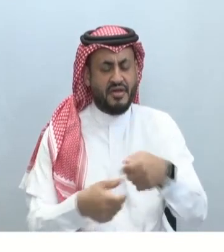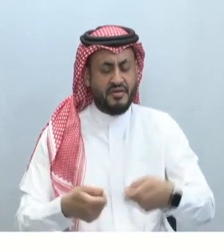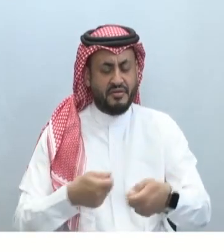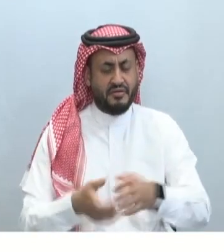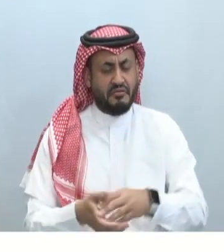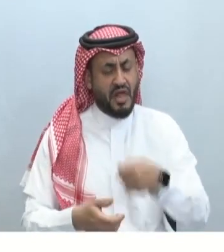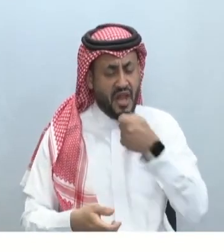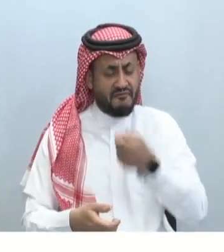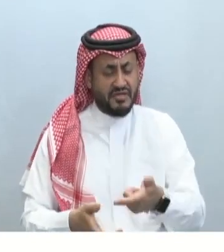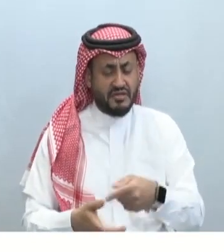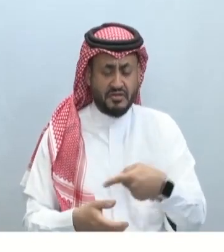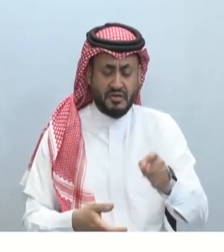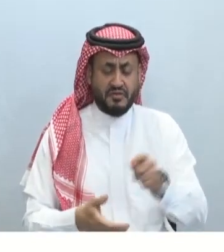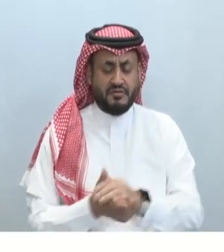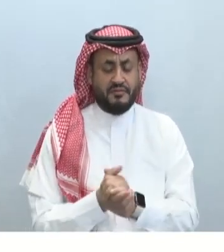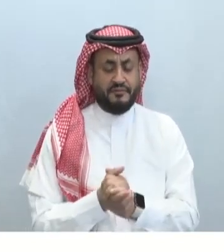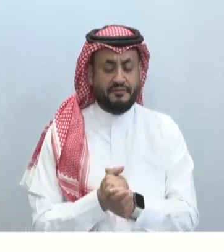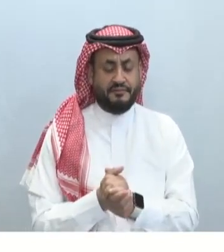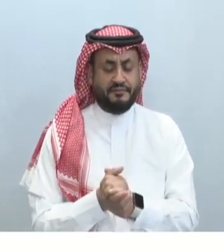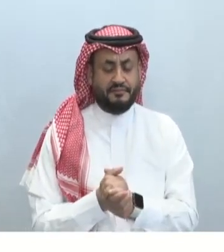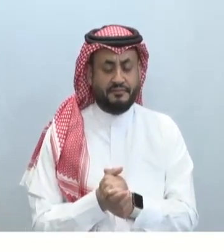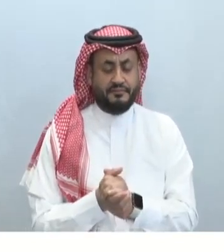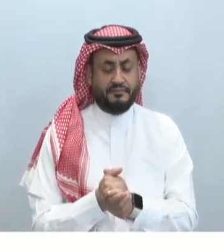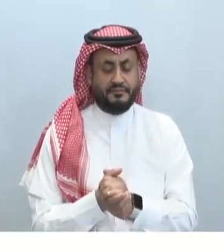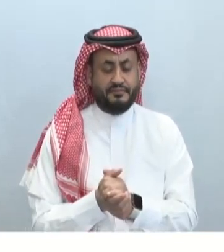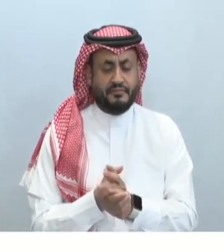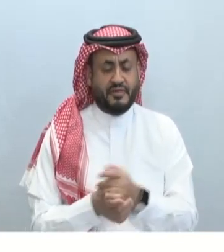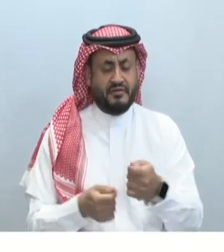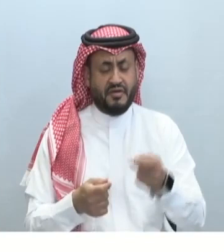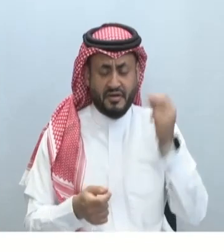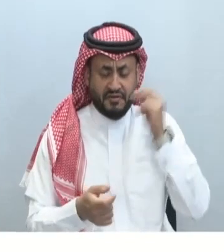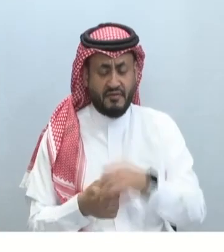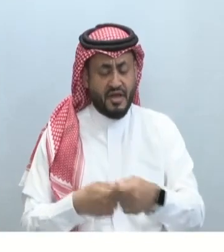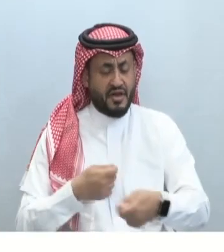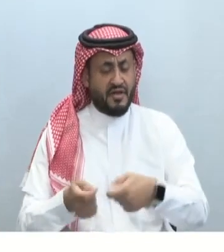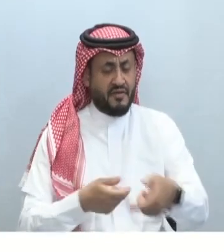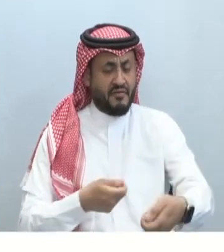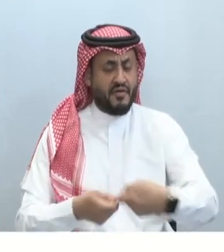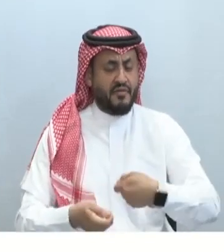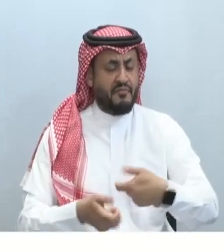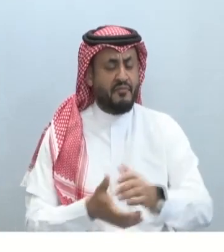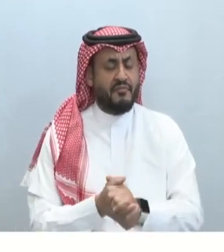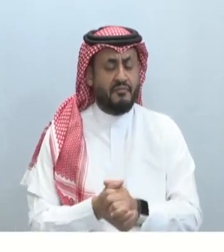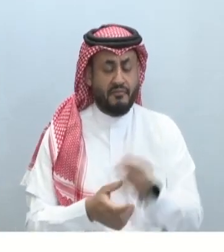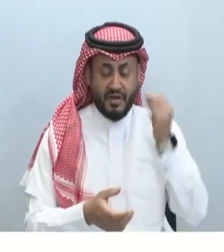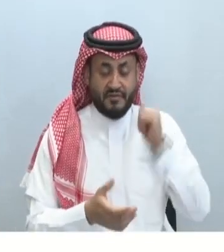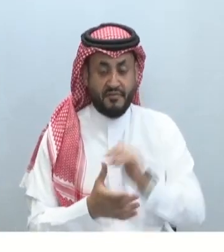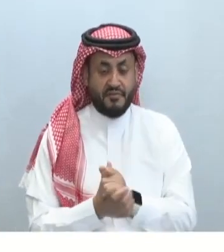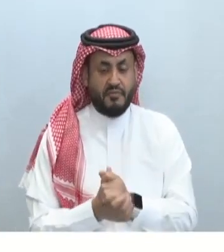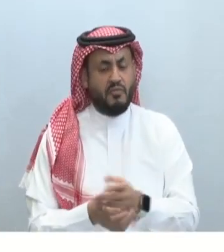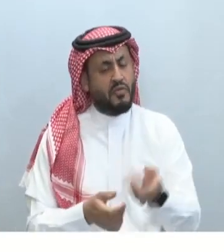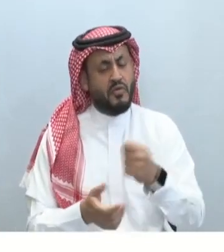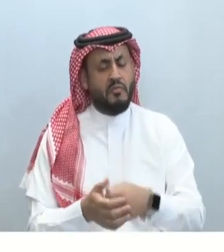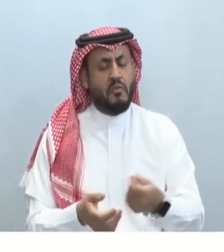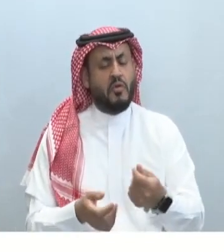يكون سهلا نعم لان المشتري ياتي ولا يعلم حقيقه الحال وقد يجني